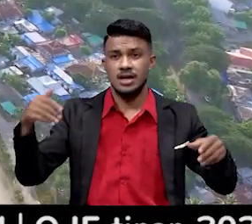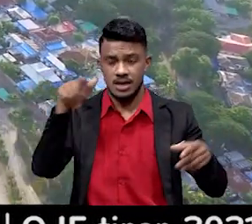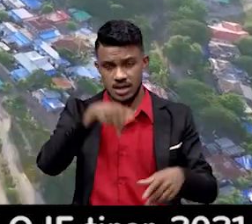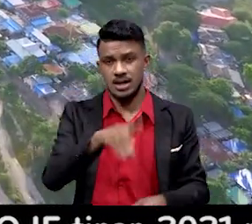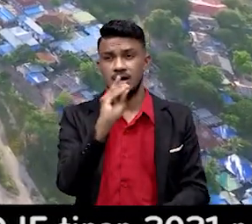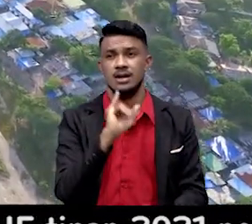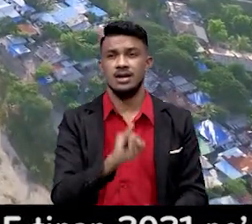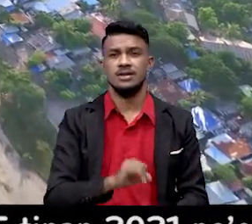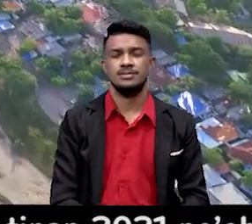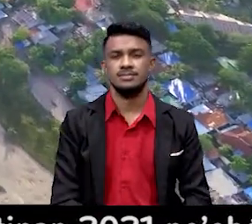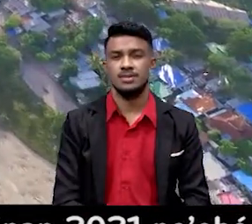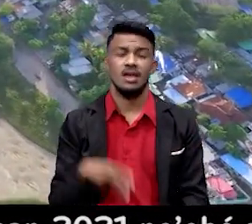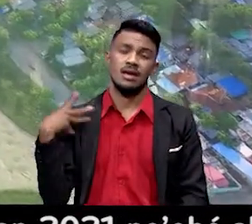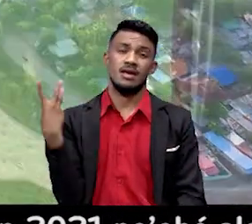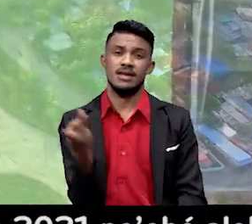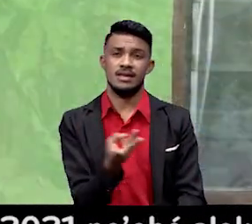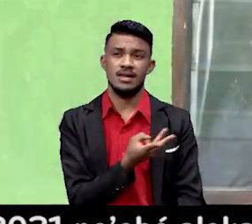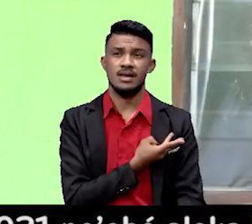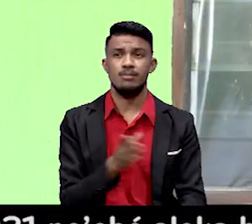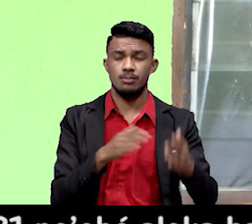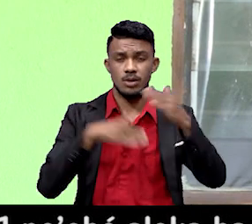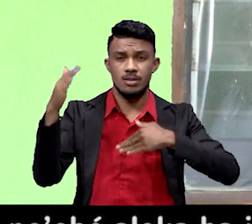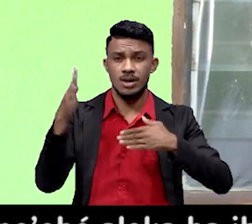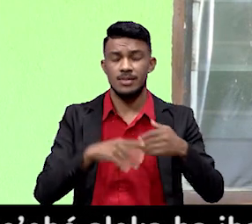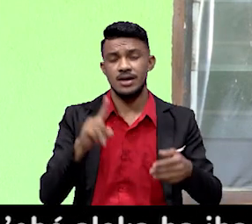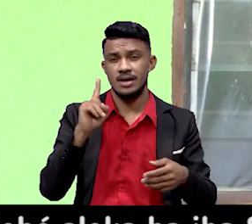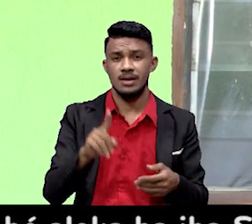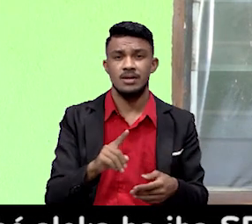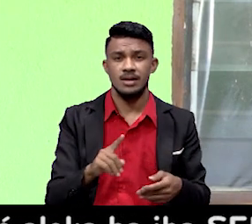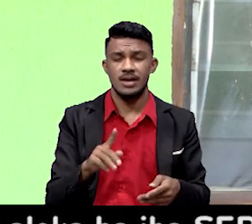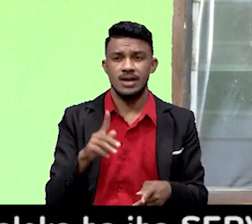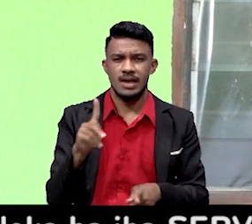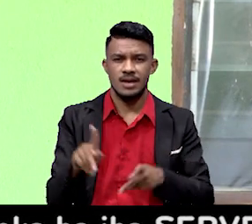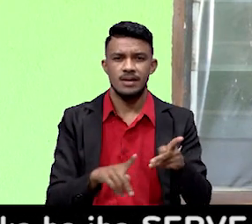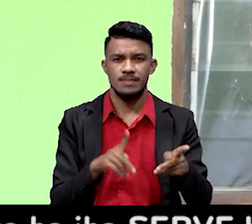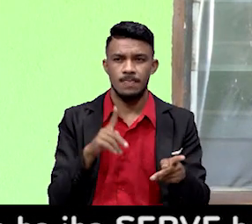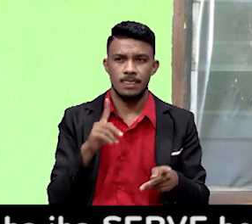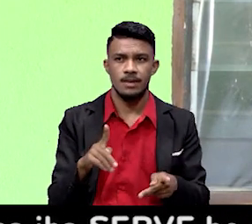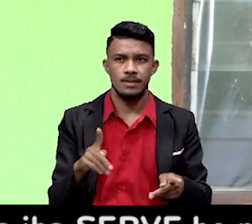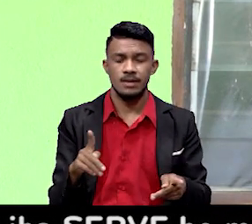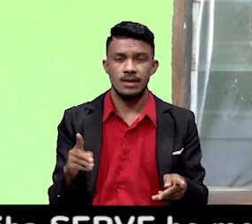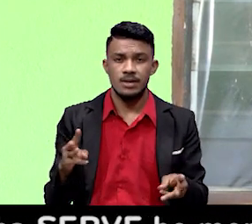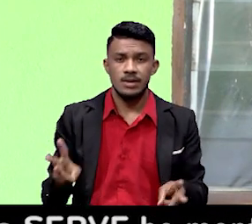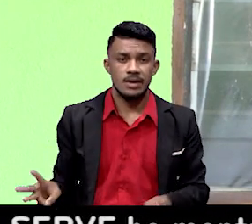dili. Itania problema ida maka drainase balu klot liu. la bele tampun